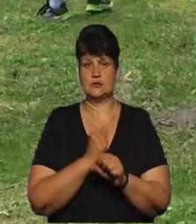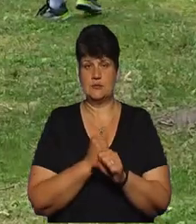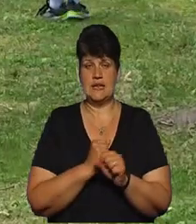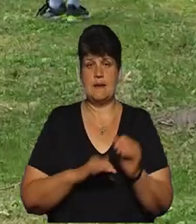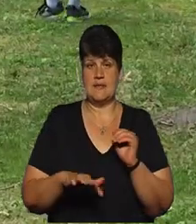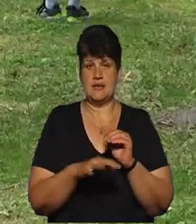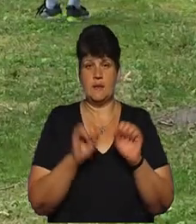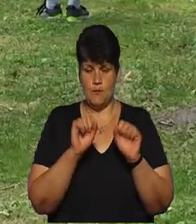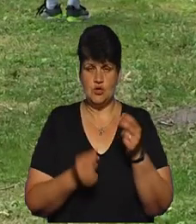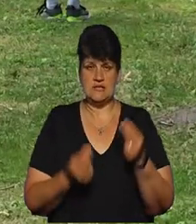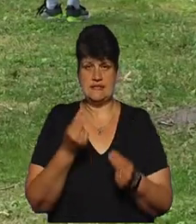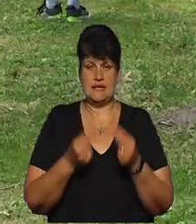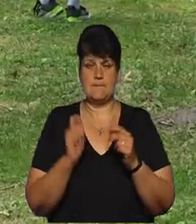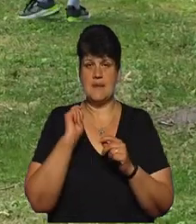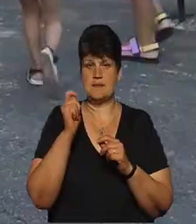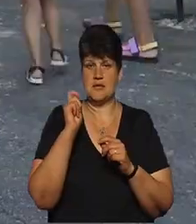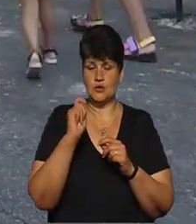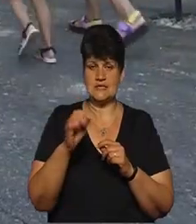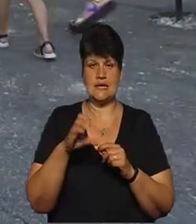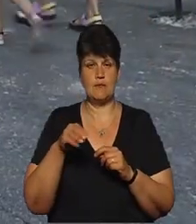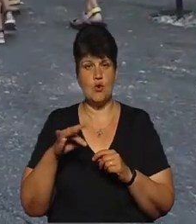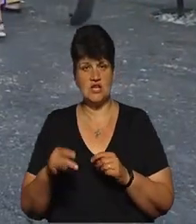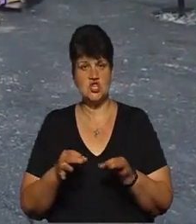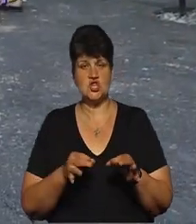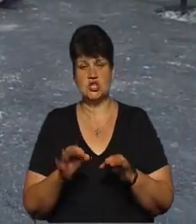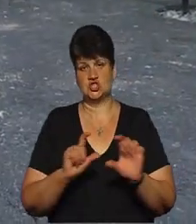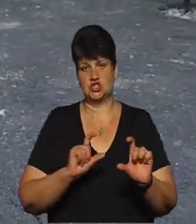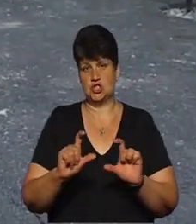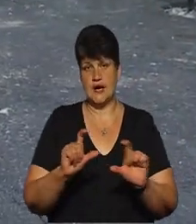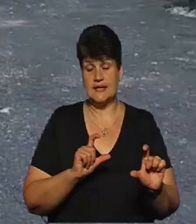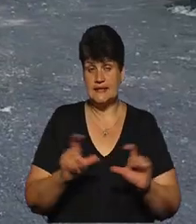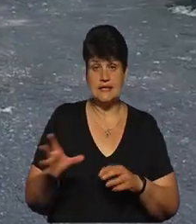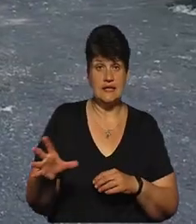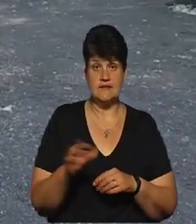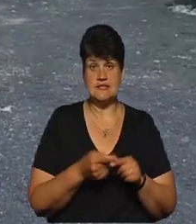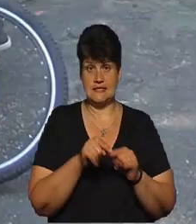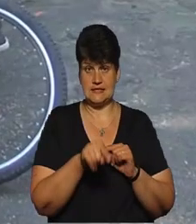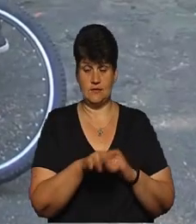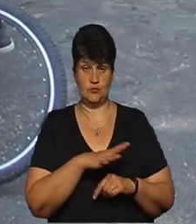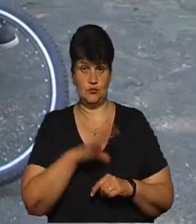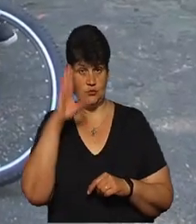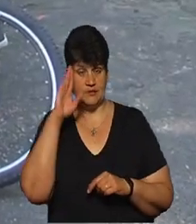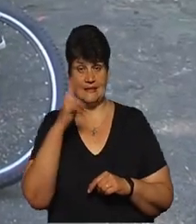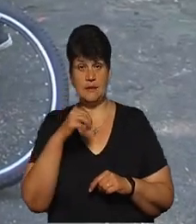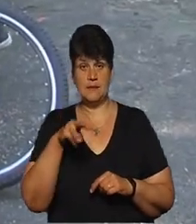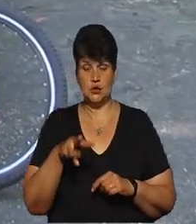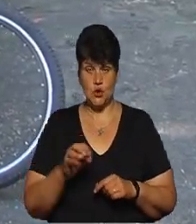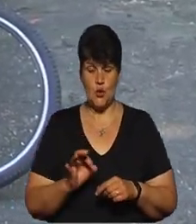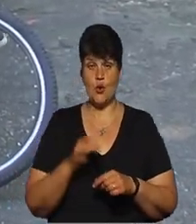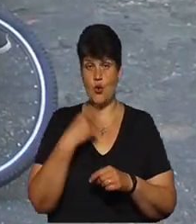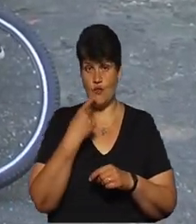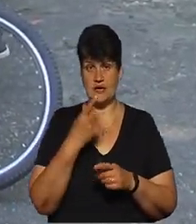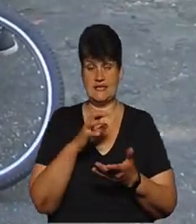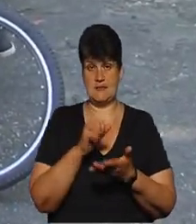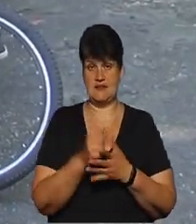можна зіграти у бадмінтон, стрітбол і шахи. Майже на всіх цих локаціях був Дмитро. Хлопець каже, 2 роки займається баскетболом.